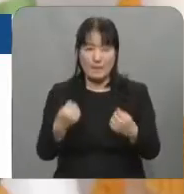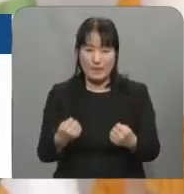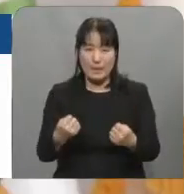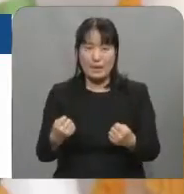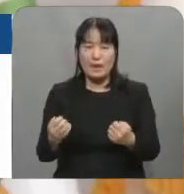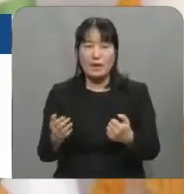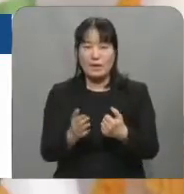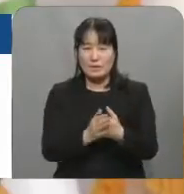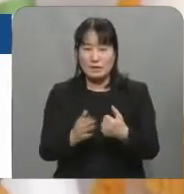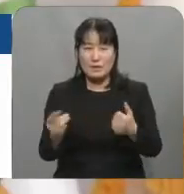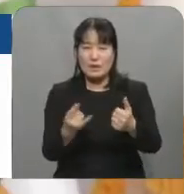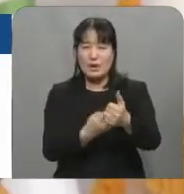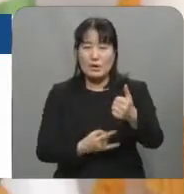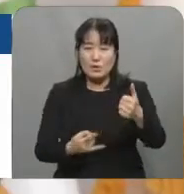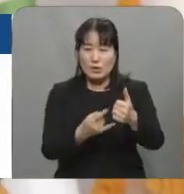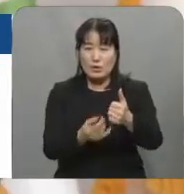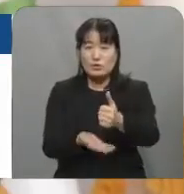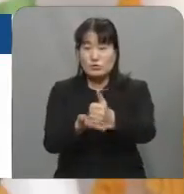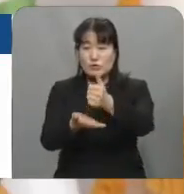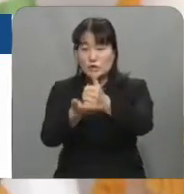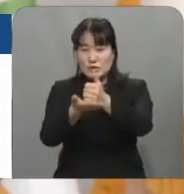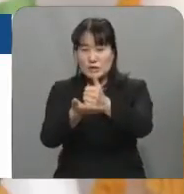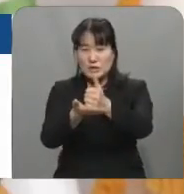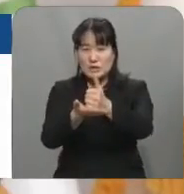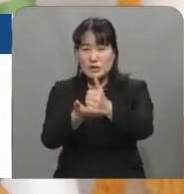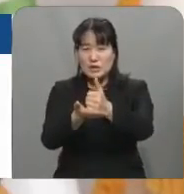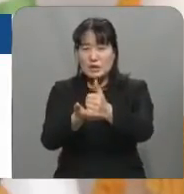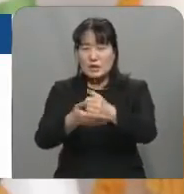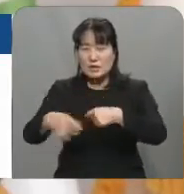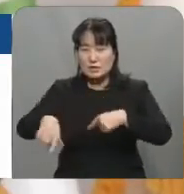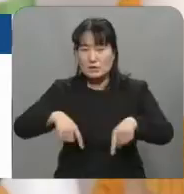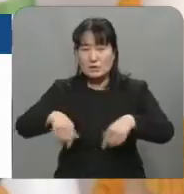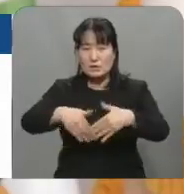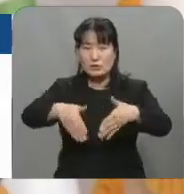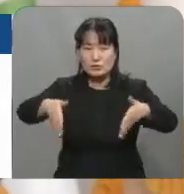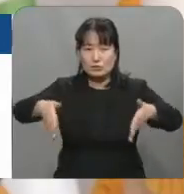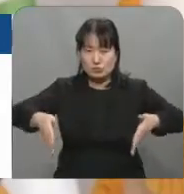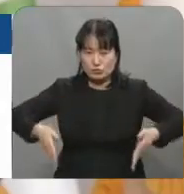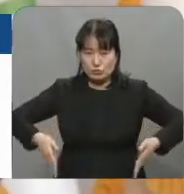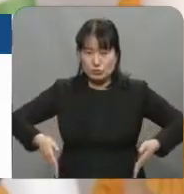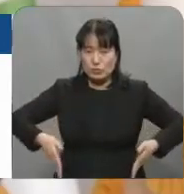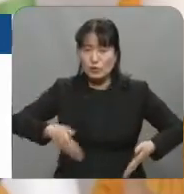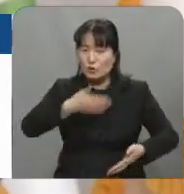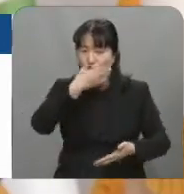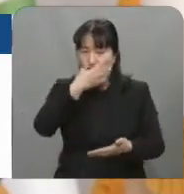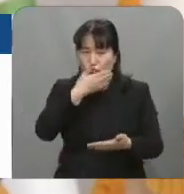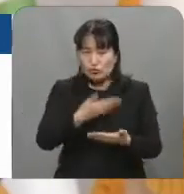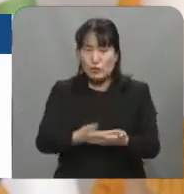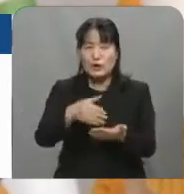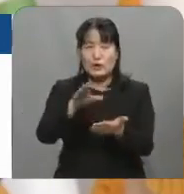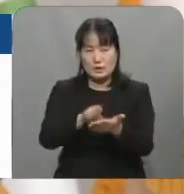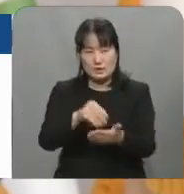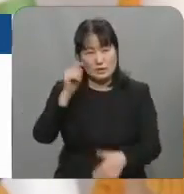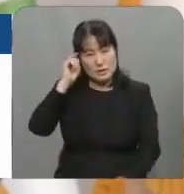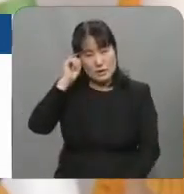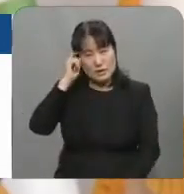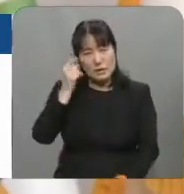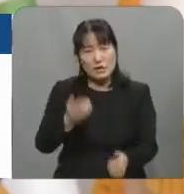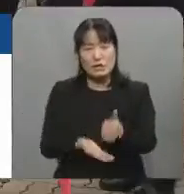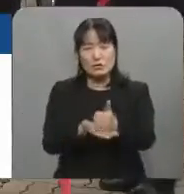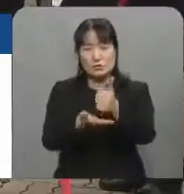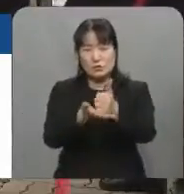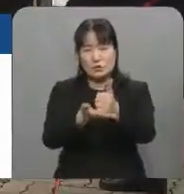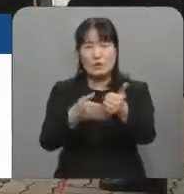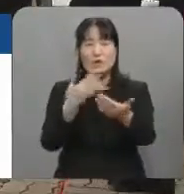그 위원 추천위원회에 저희들이 정치적 중립을 가장 중요한 과제로 생각해서 위원을 추천해